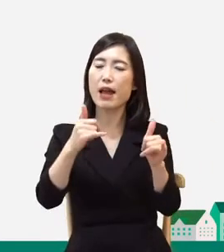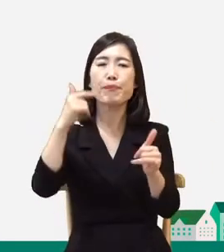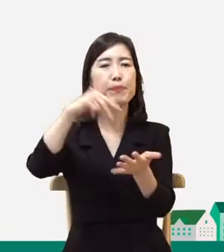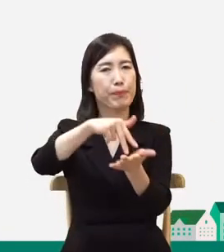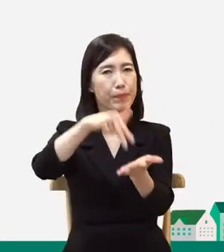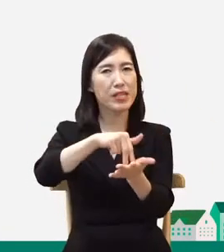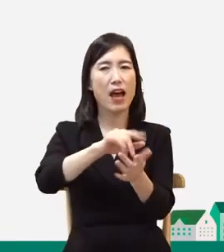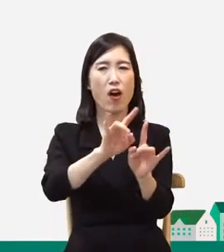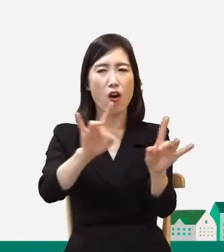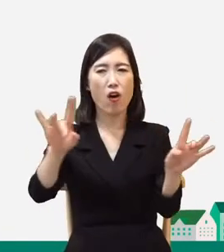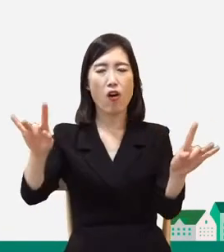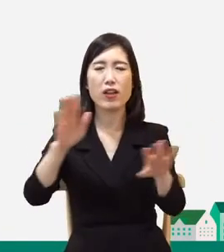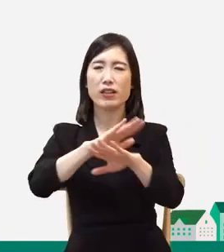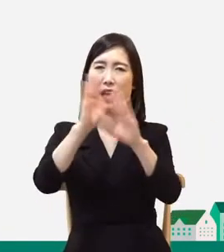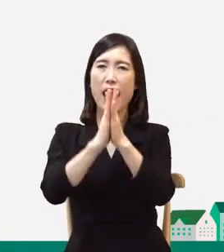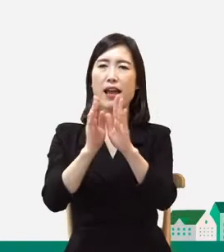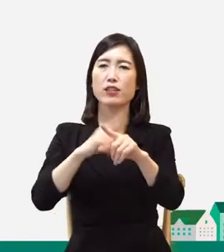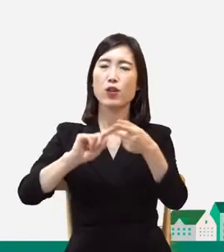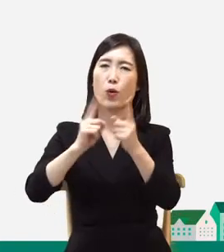수 있기를 기대해 봅니다.